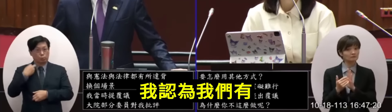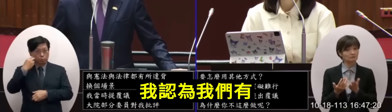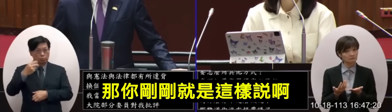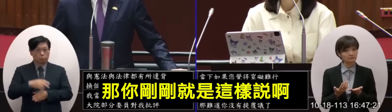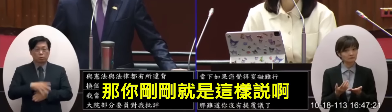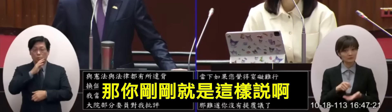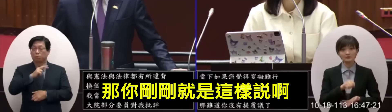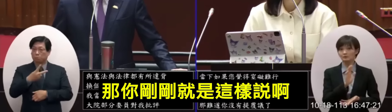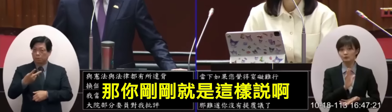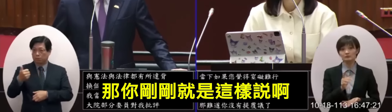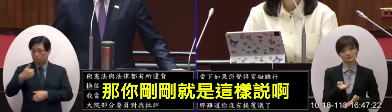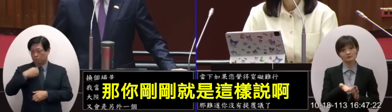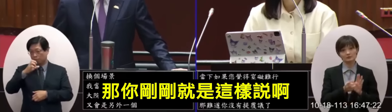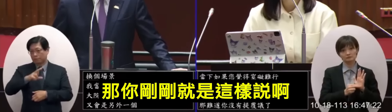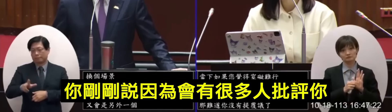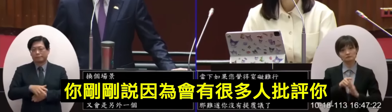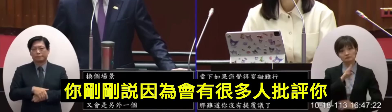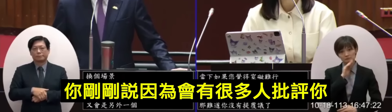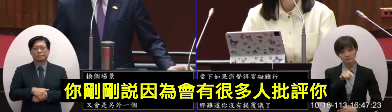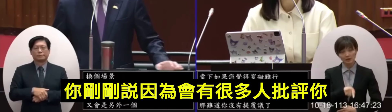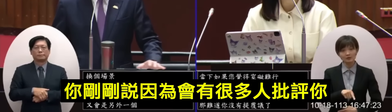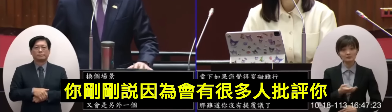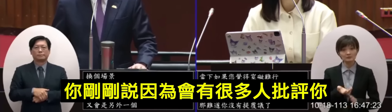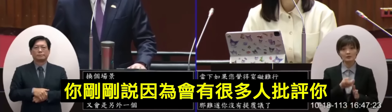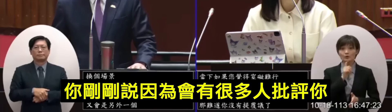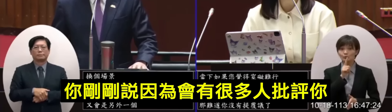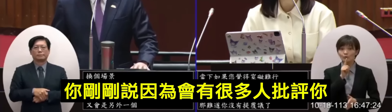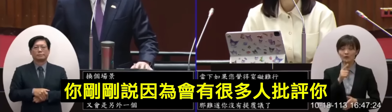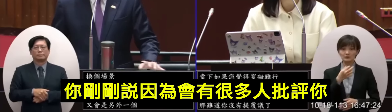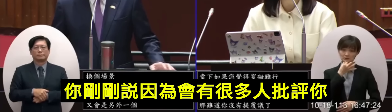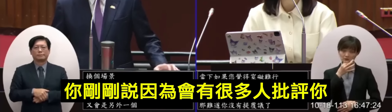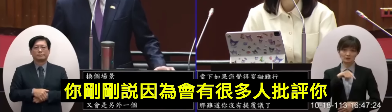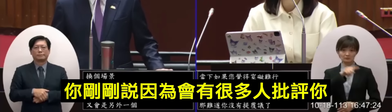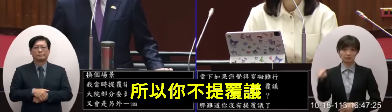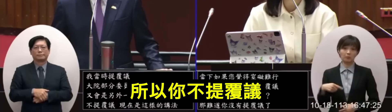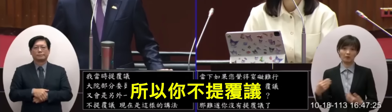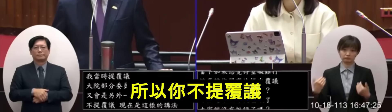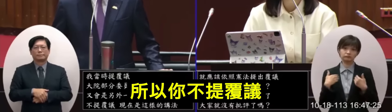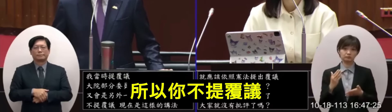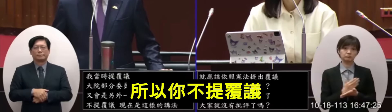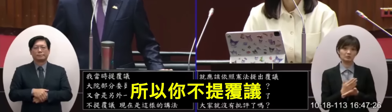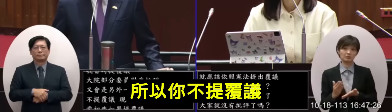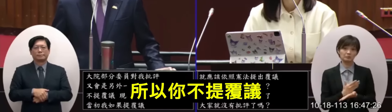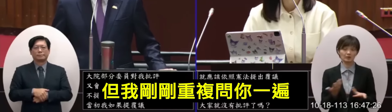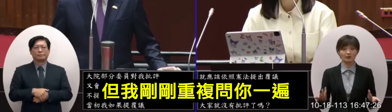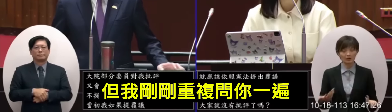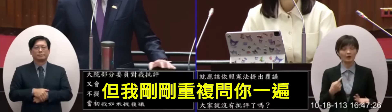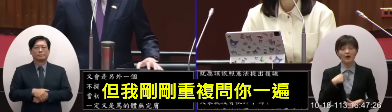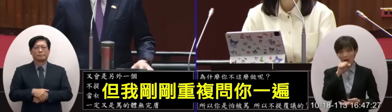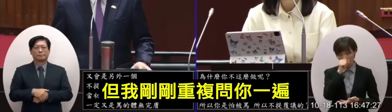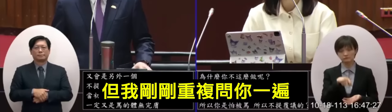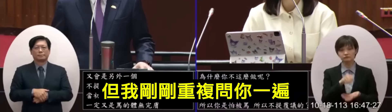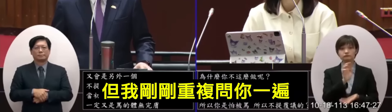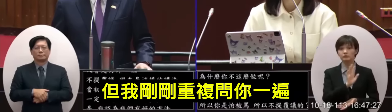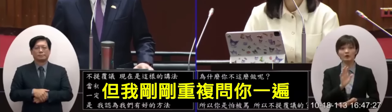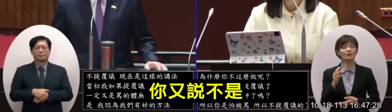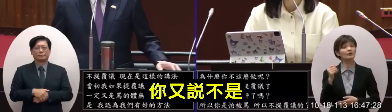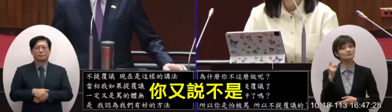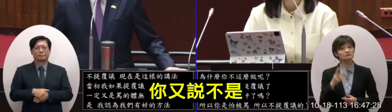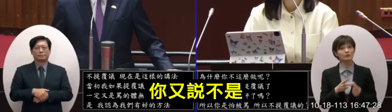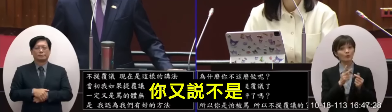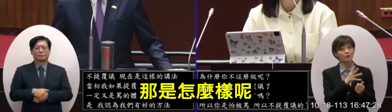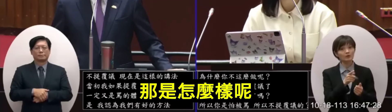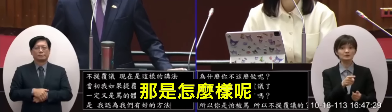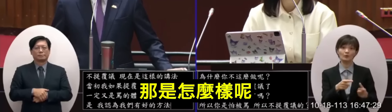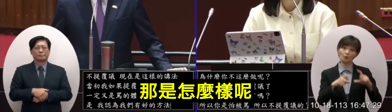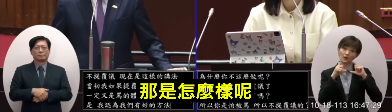认为我们有 好的方法。那你刚刚就是这样说啊？你刚刚说因为会有很多人批评你，所以你不提复议。但我刚刚重复问你一遍，你又说